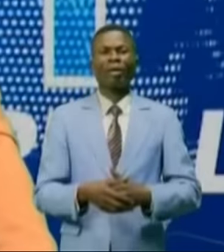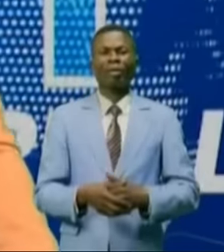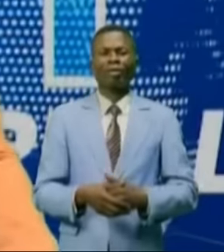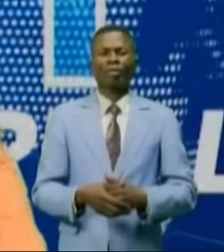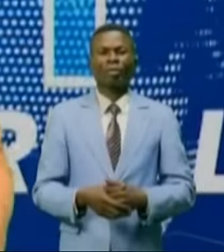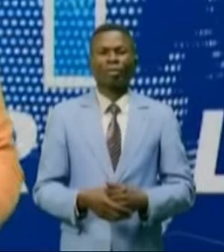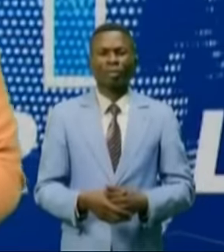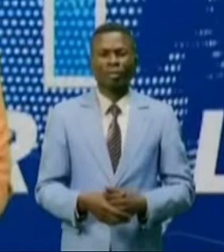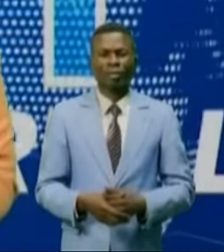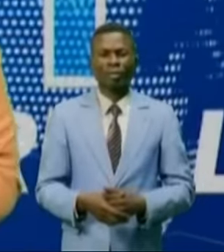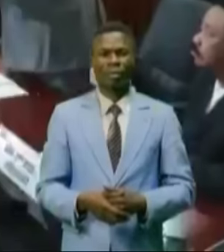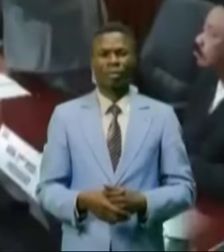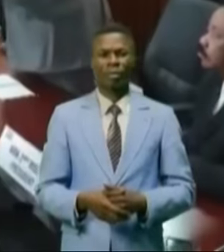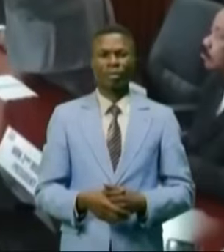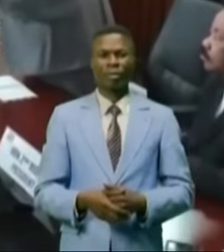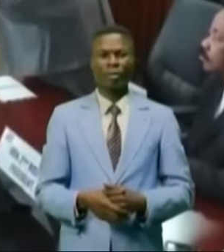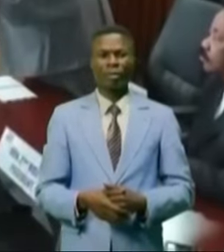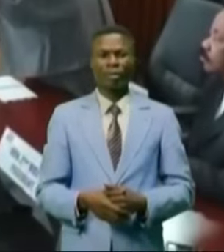Bouélabouaki.